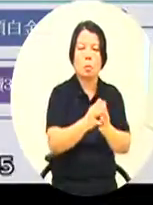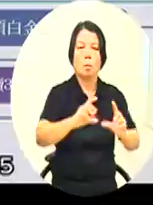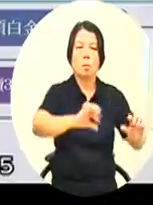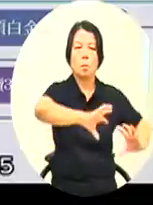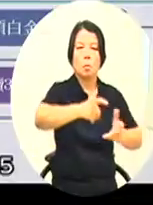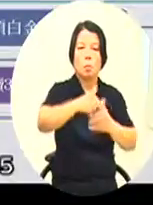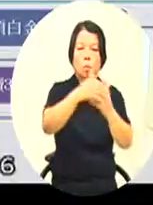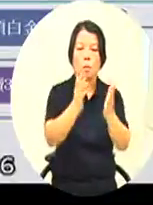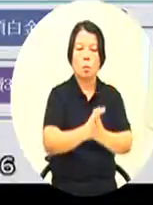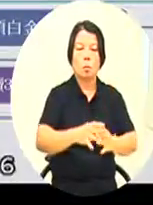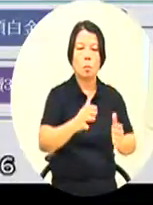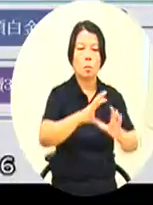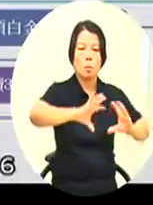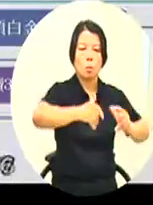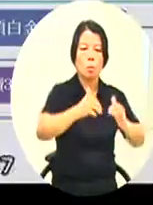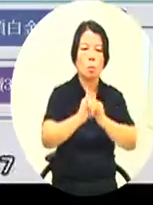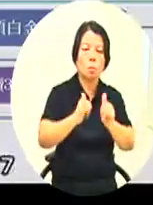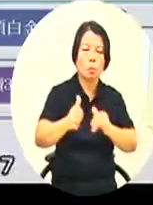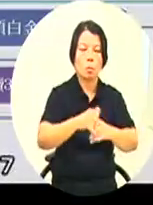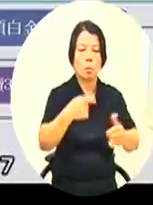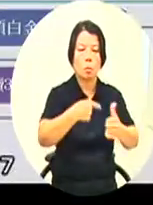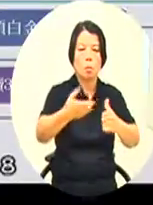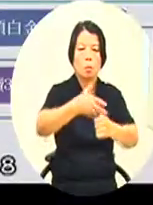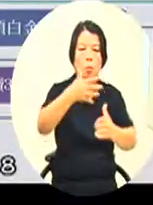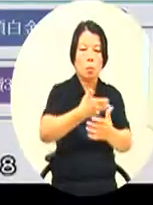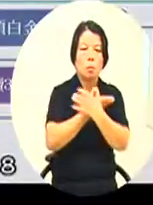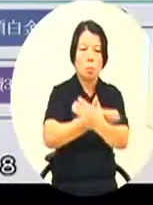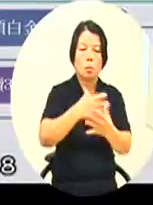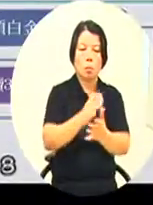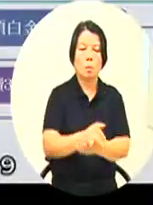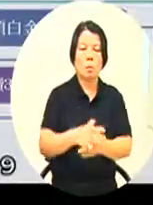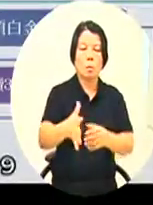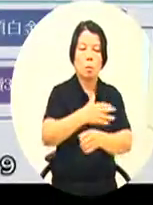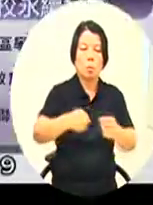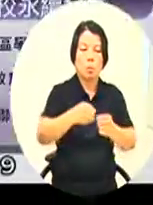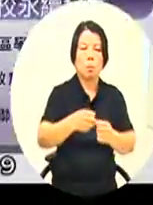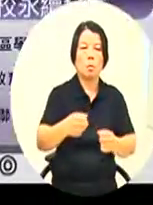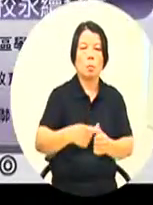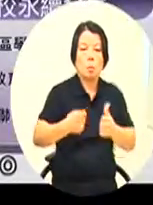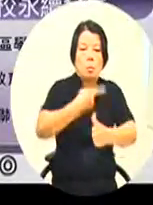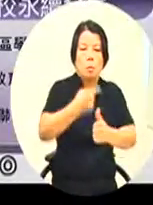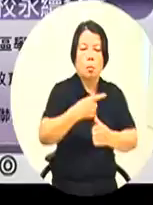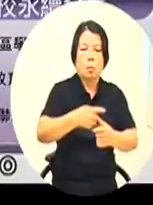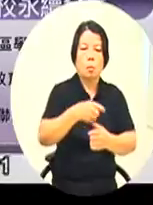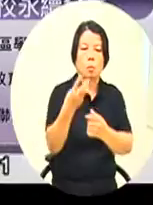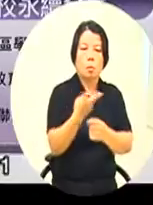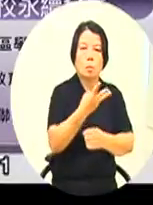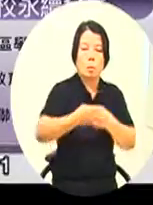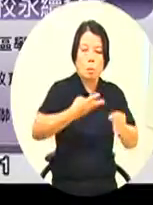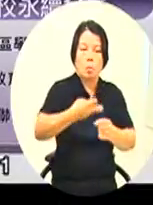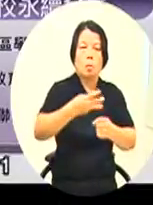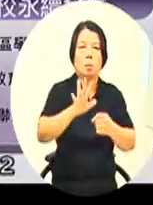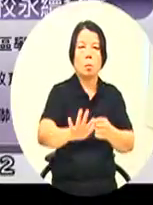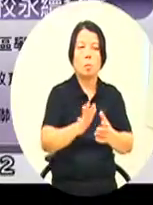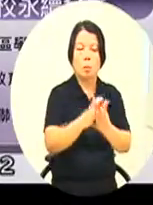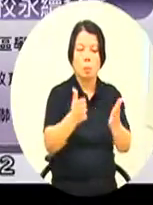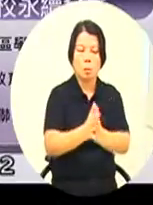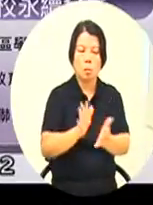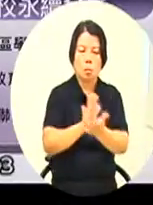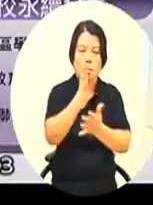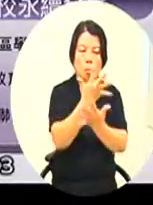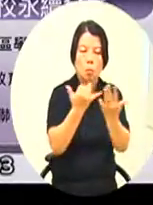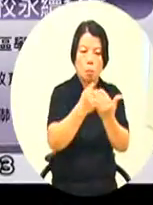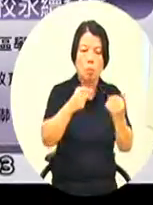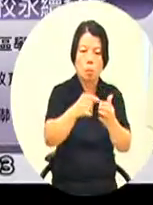育辅导团获奖数连续3年全国第一。那我们未来的挑战是学生学历的提升，就是大家都提